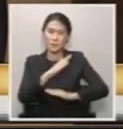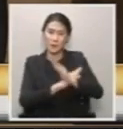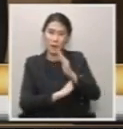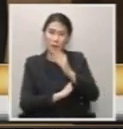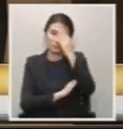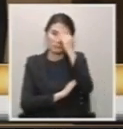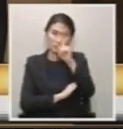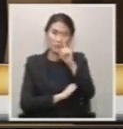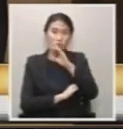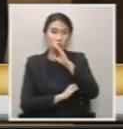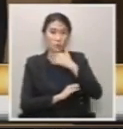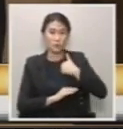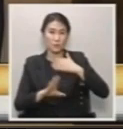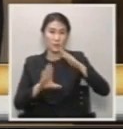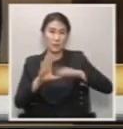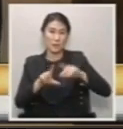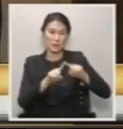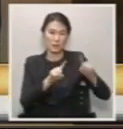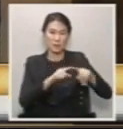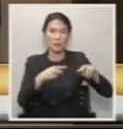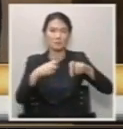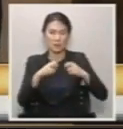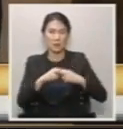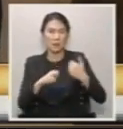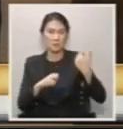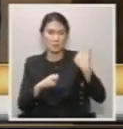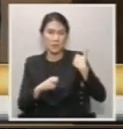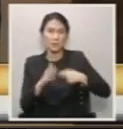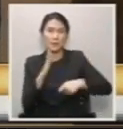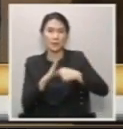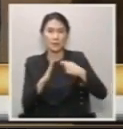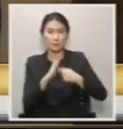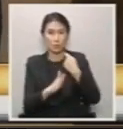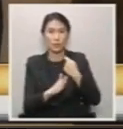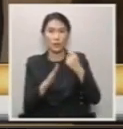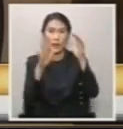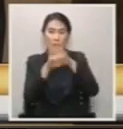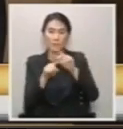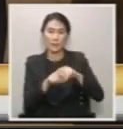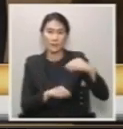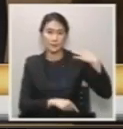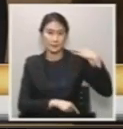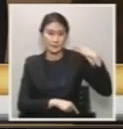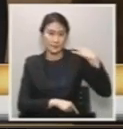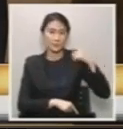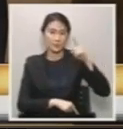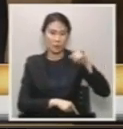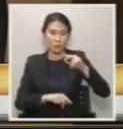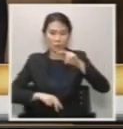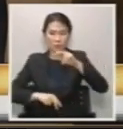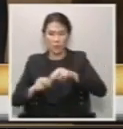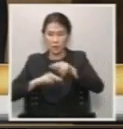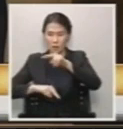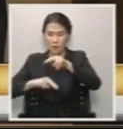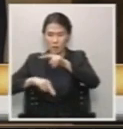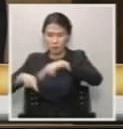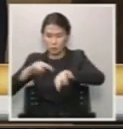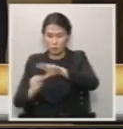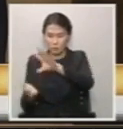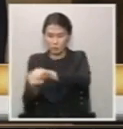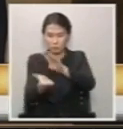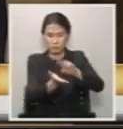ามารถเดินทางไปลงทะเบียนได้อันนี้ต้องยอมรับนะครับจึงเป็นที่มาของการที่ให้อาสาสมัครนั้นได้เดินสำรวจตามหมู่บ้